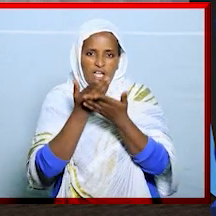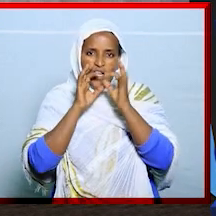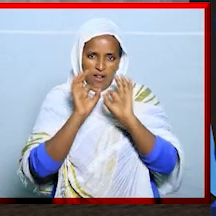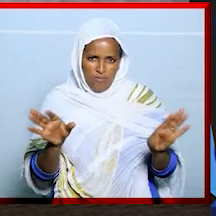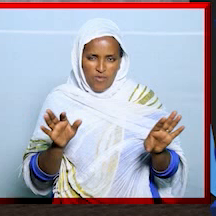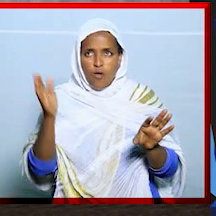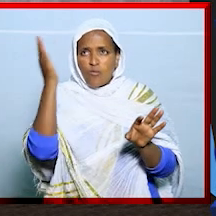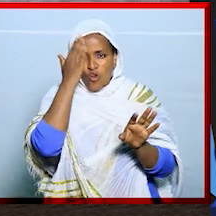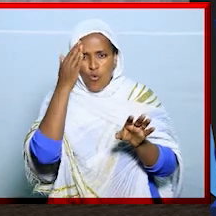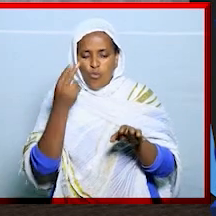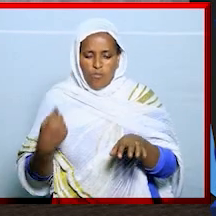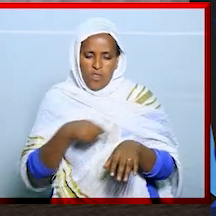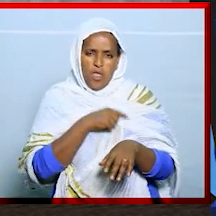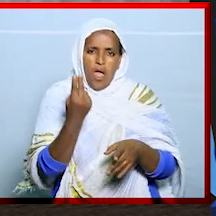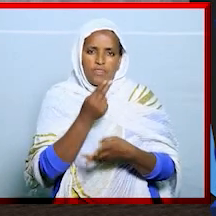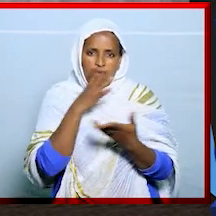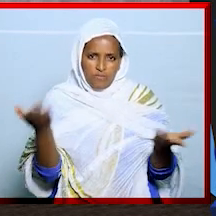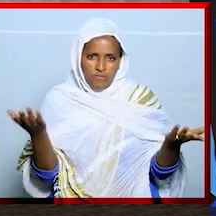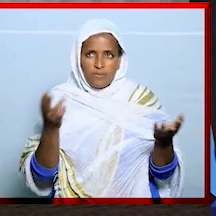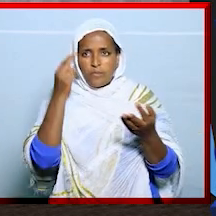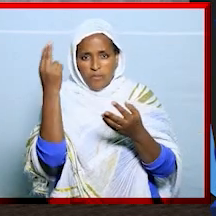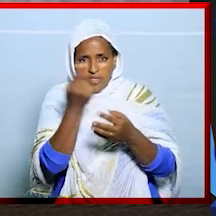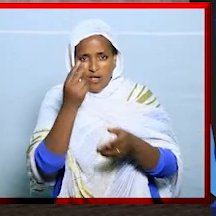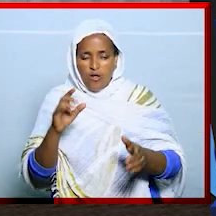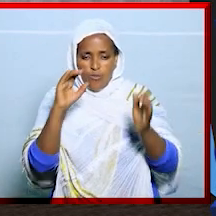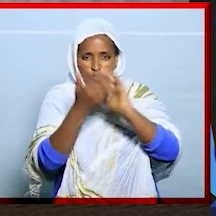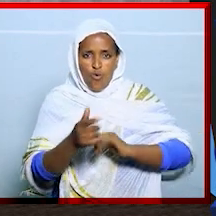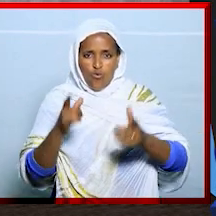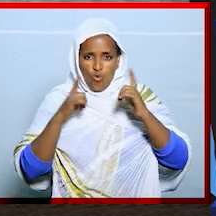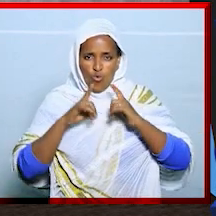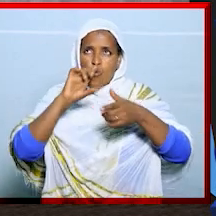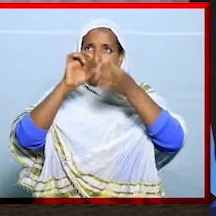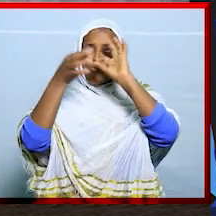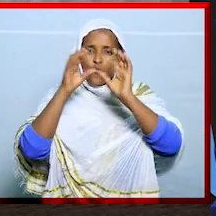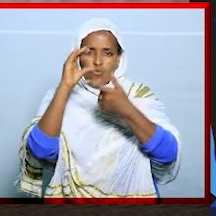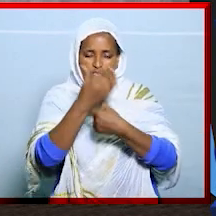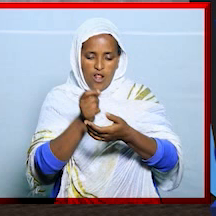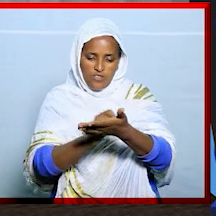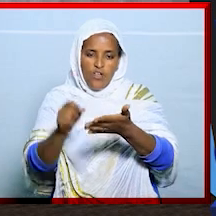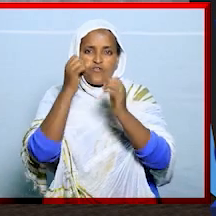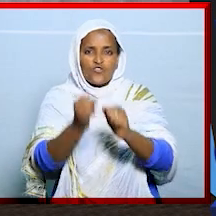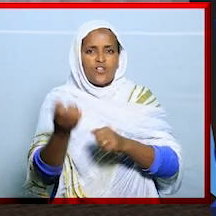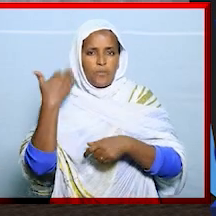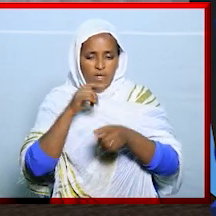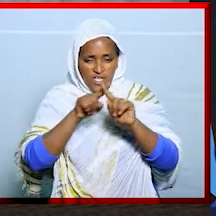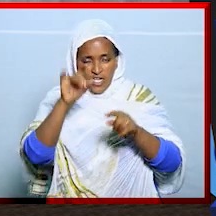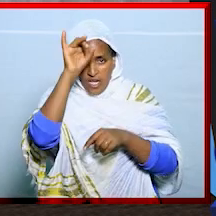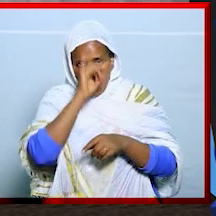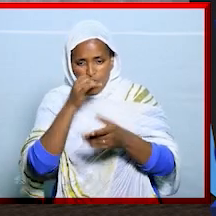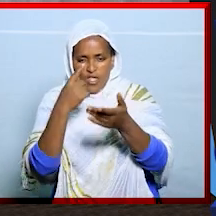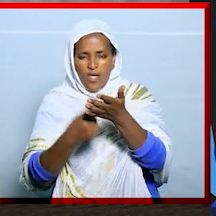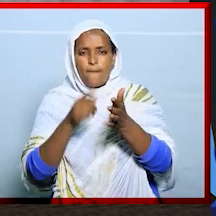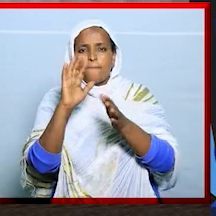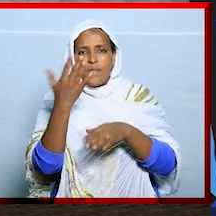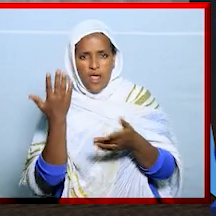እግዚአብሔር የገለጠልን ነገር አለ። ምክንያቱም ብናውቀው ምን ያህል የሚጠቅም ስላልሆነ ነው። የሚጠቅም ቢሆን ኖሮ የኮከቡ አይነት ሁኔታ ሊጻፍልን ይችል ነበር። ግን